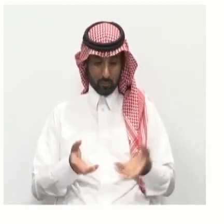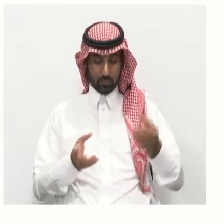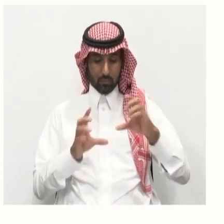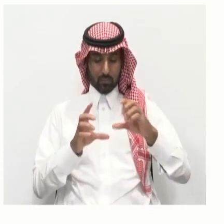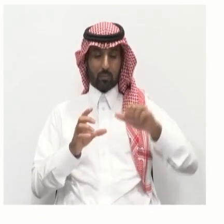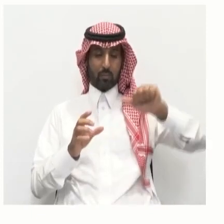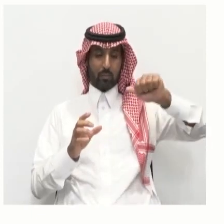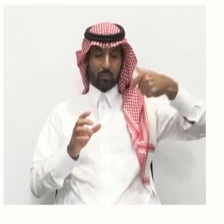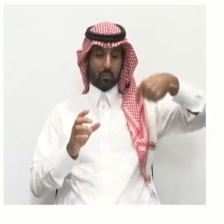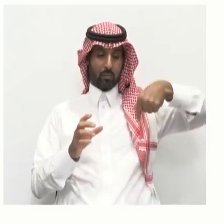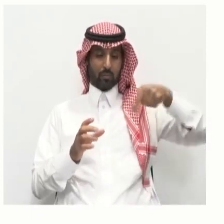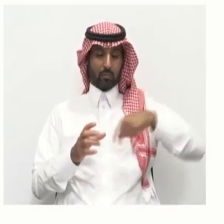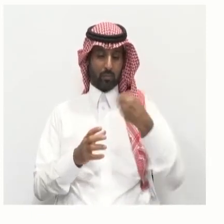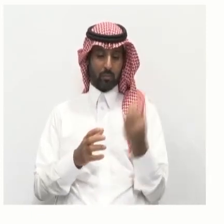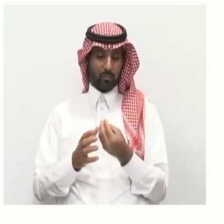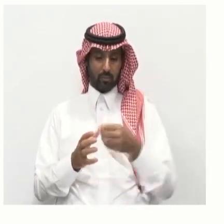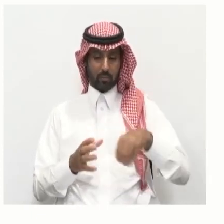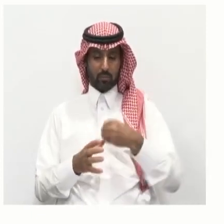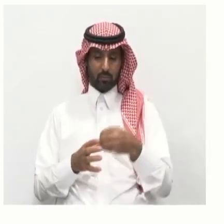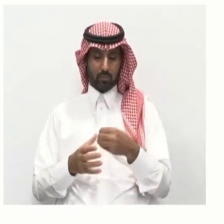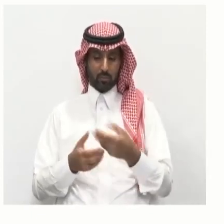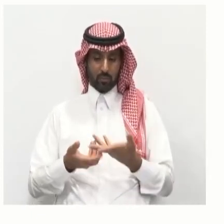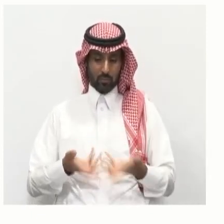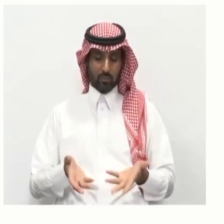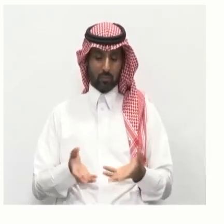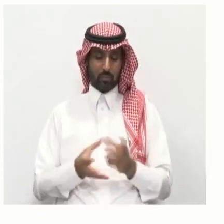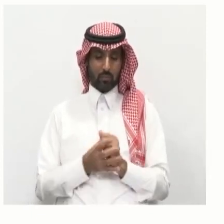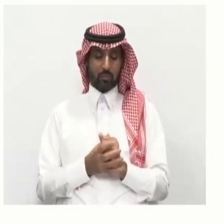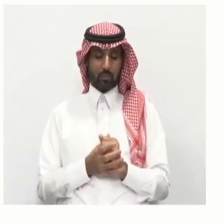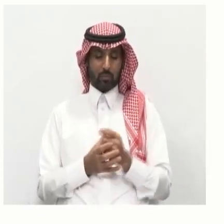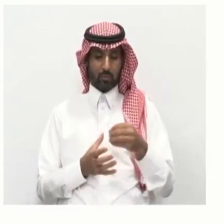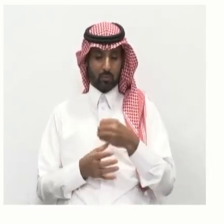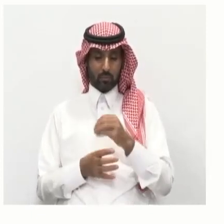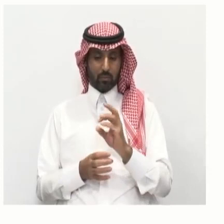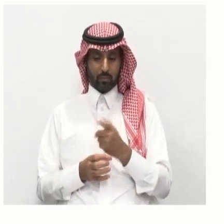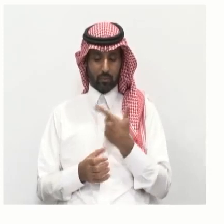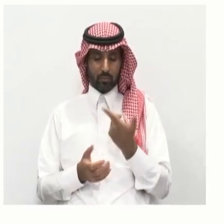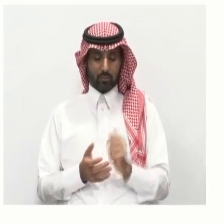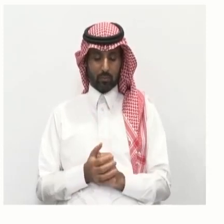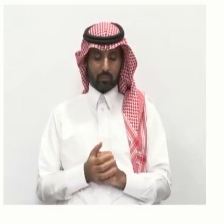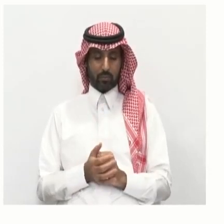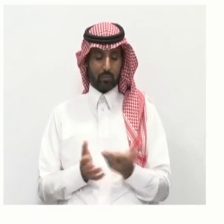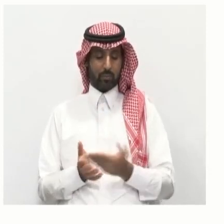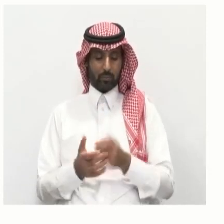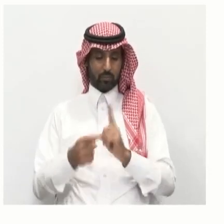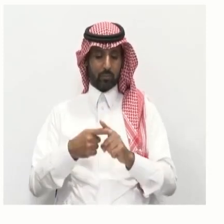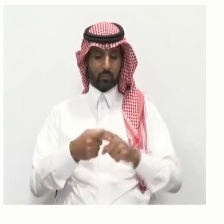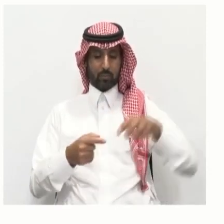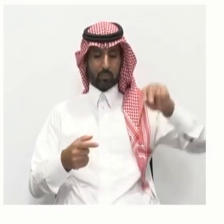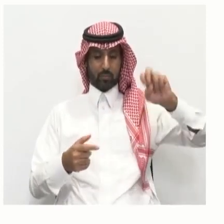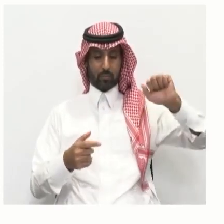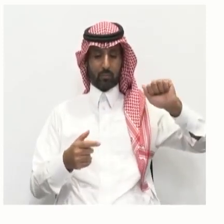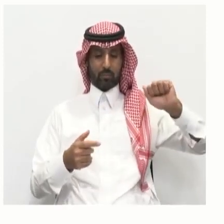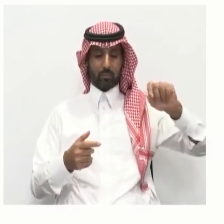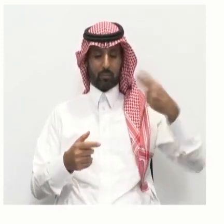ايش معطيك محلول محلول معناته ذائب في الماء ذائب في الماء الاكوس زائد ايش ال